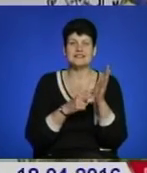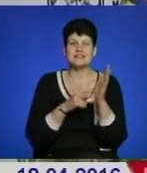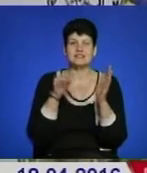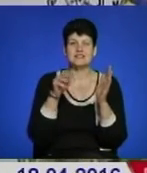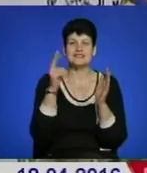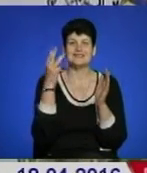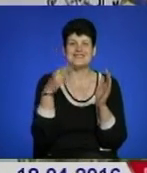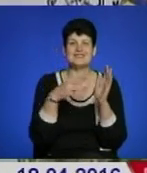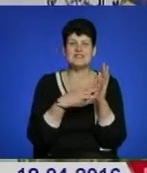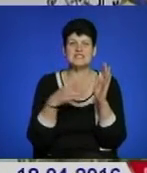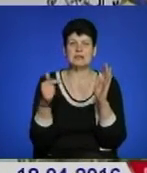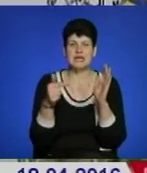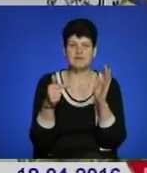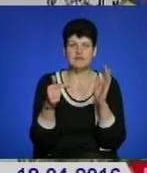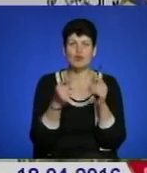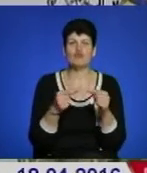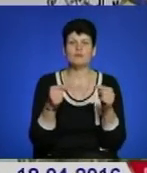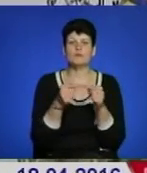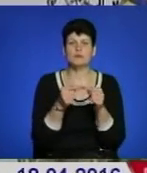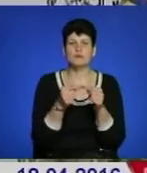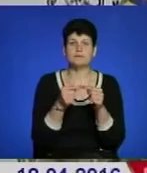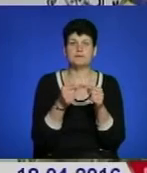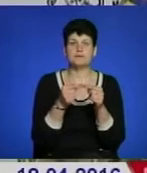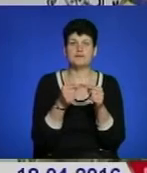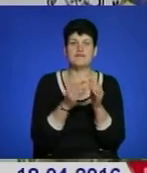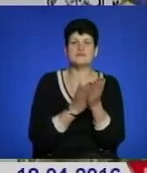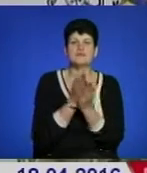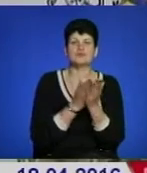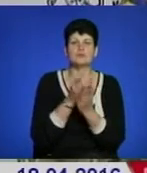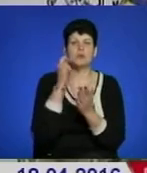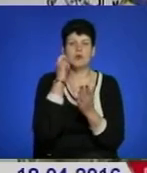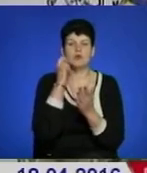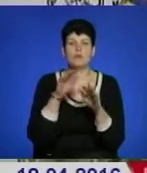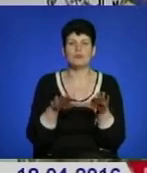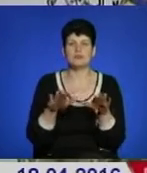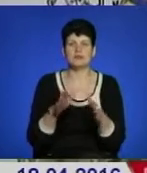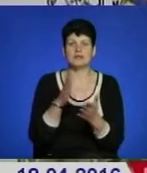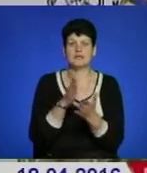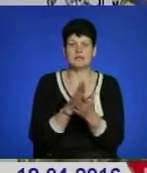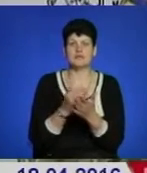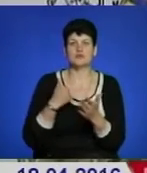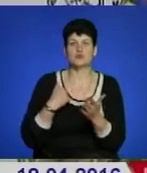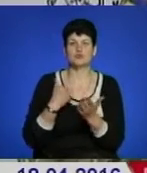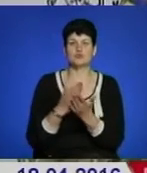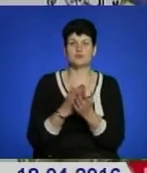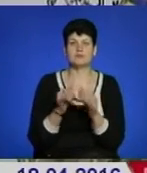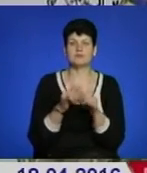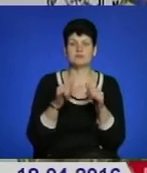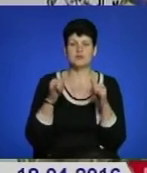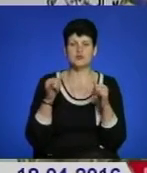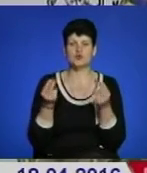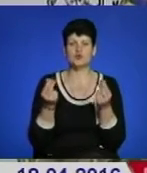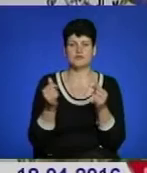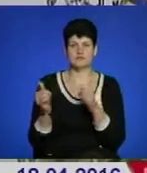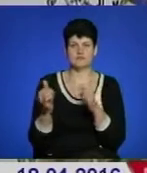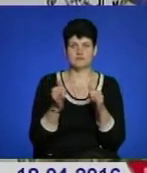тисяч 38 гривень. В відповідності до вислуги років посади, на яку попадає військовослужбовець, збільшується грошове